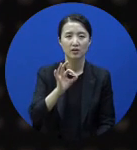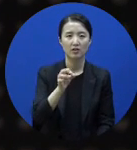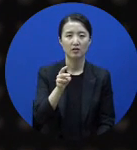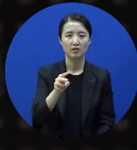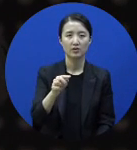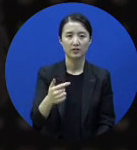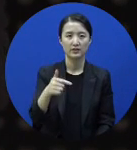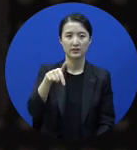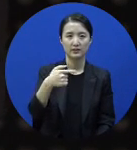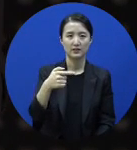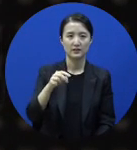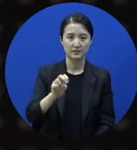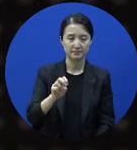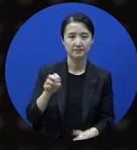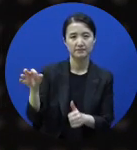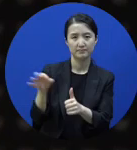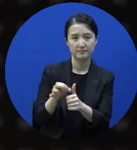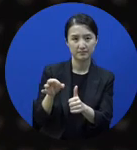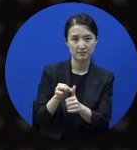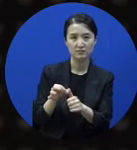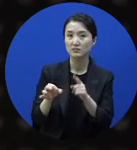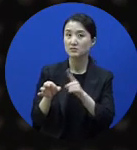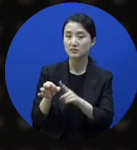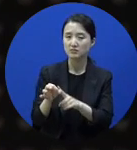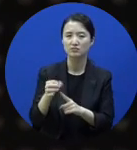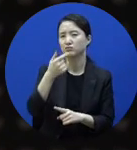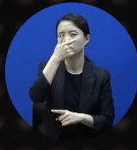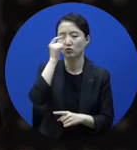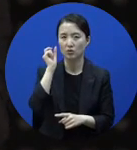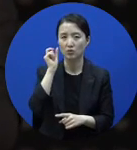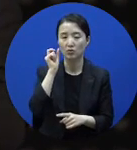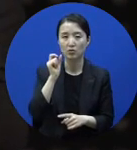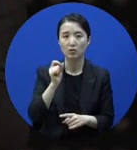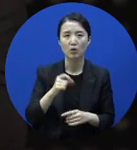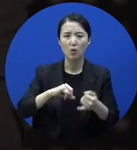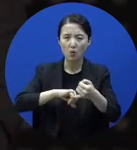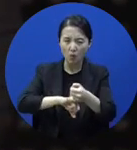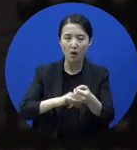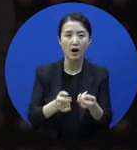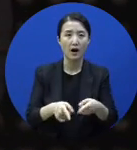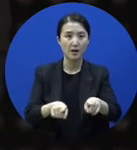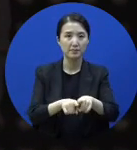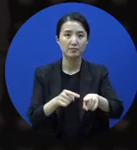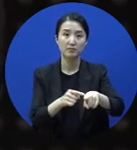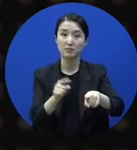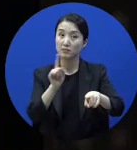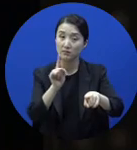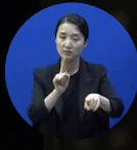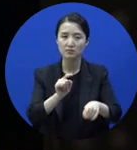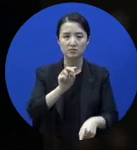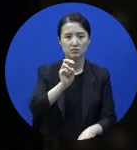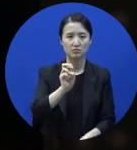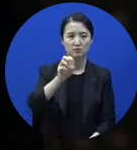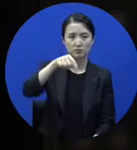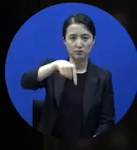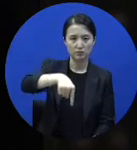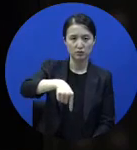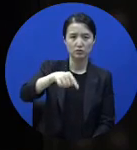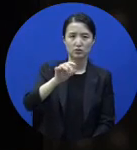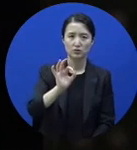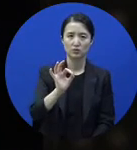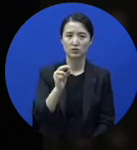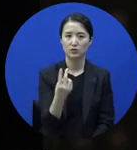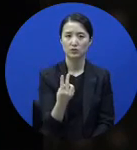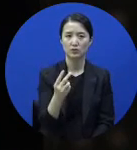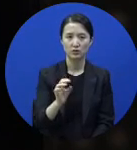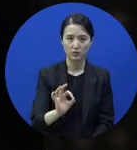있어야 되는데 별도로 무형자산이라는 걸 갖고 있어야 되는 거죠. 그러니까 무형자산이라는 자체는 어떤 거냐라고 하면 우리가 이제 계속